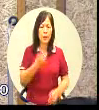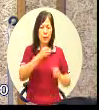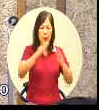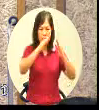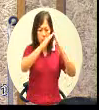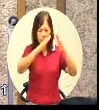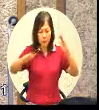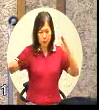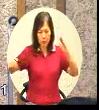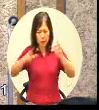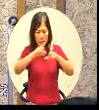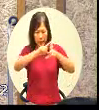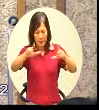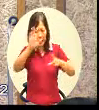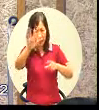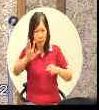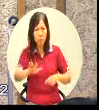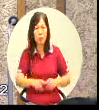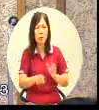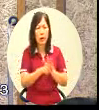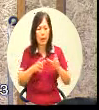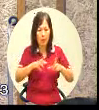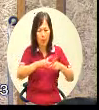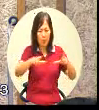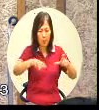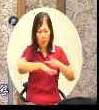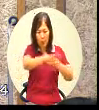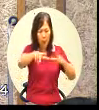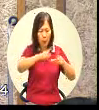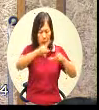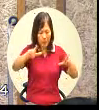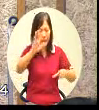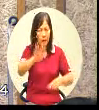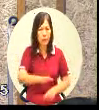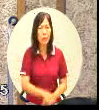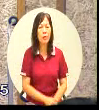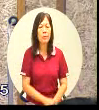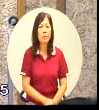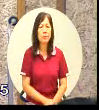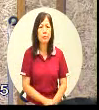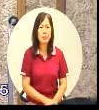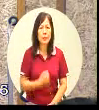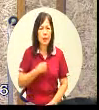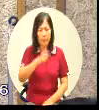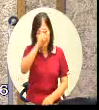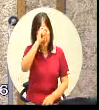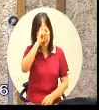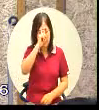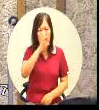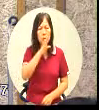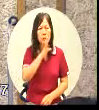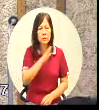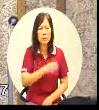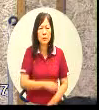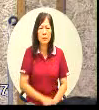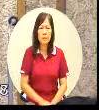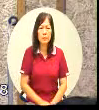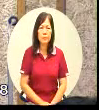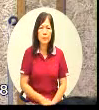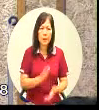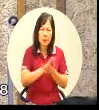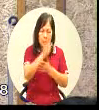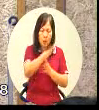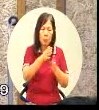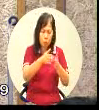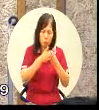边坡因为蛮大的，而且它的幅员蛮广的，那未来我想我是建议这样啦，就是说 我们如果说真的是必